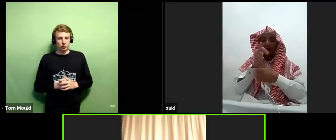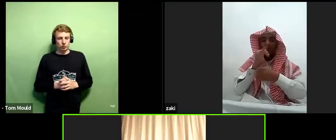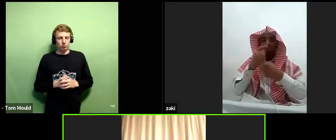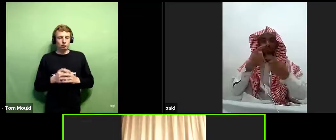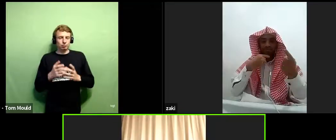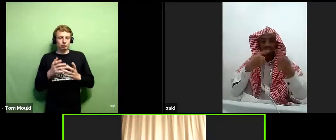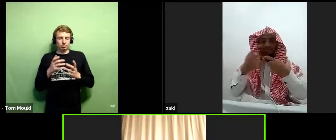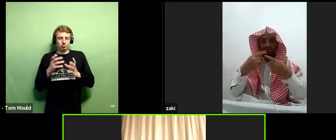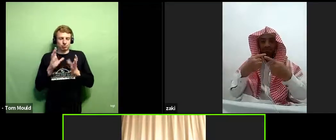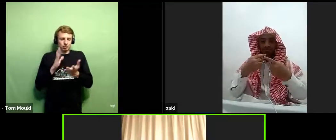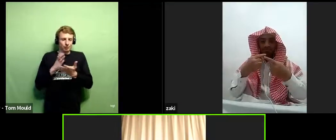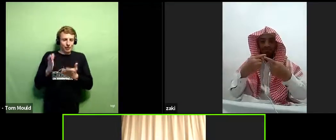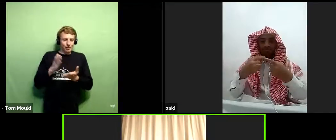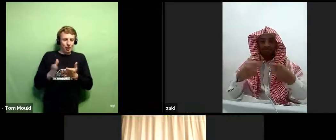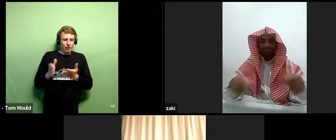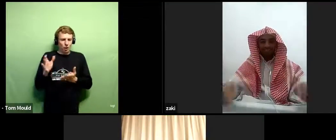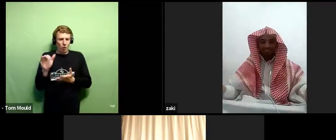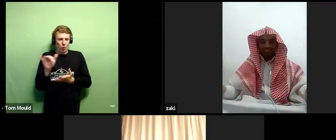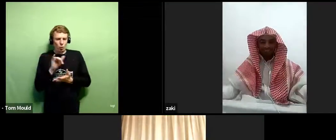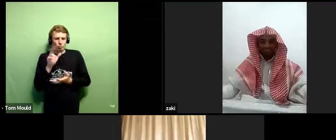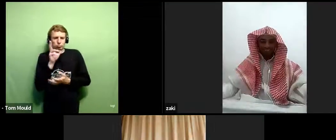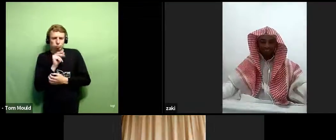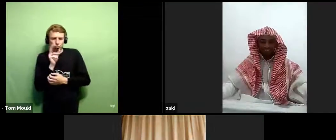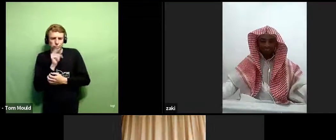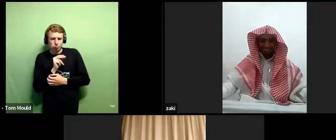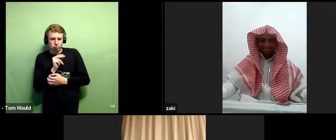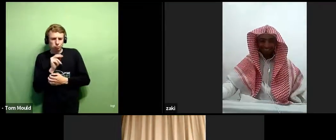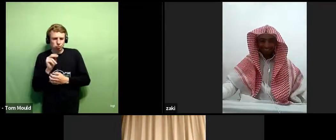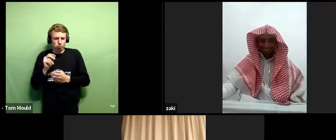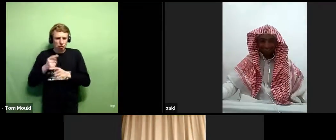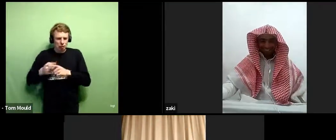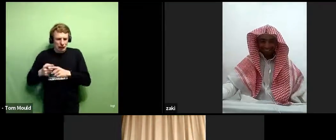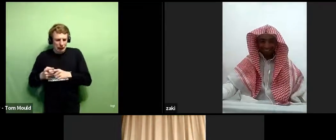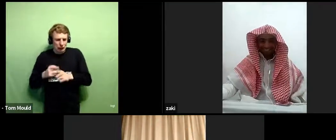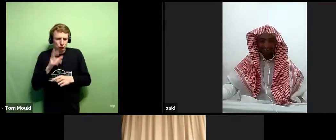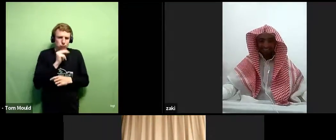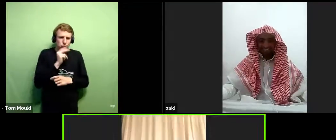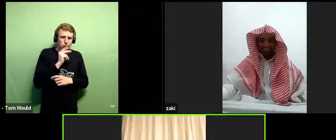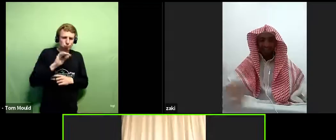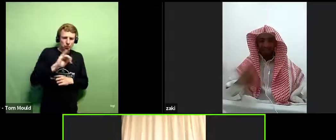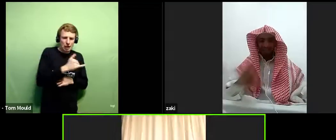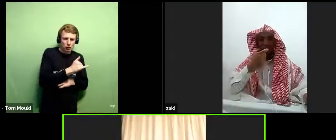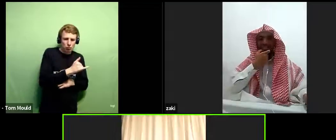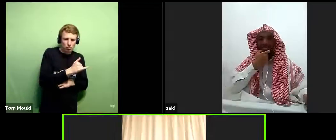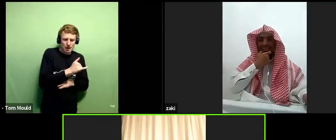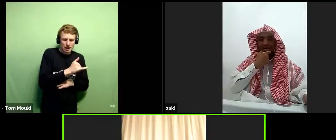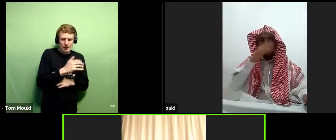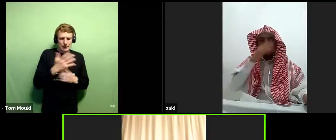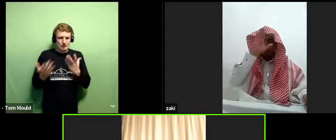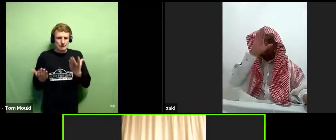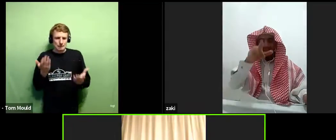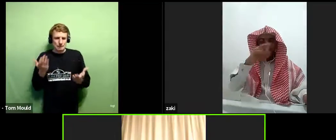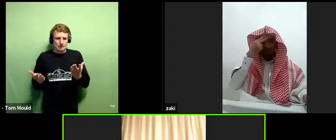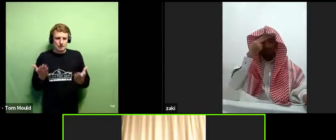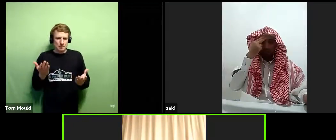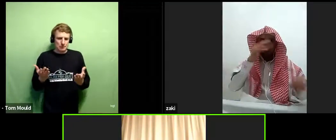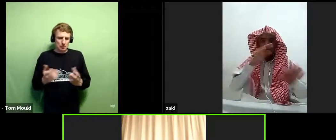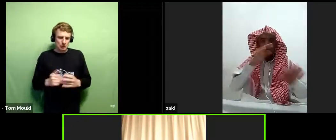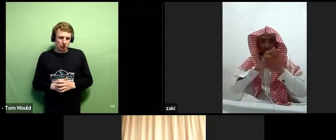أو ترجم كما تحب. لا لا لا، لكن الأفضل أنك تترجم عشان يكون الأخ زكي معنا